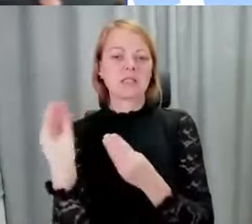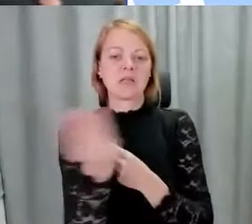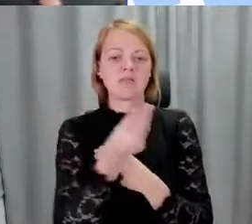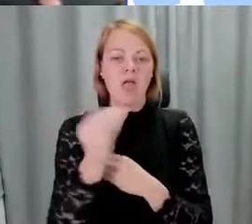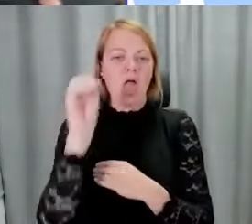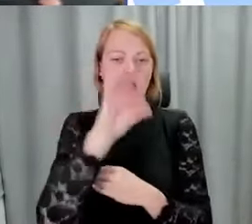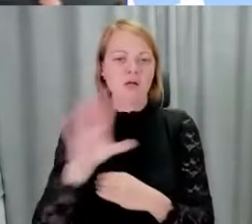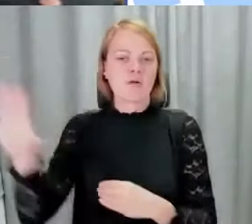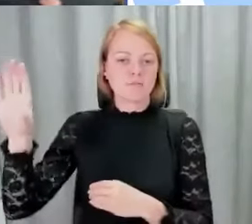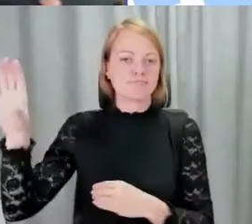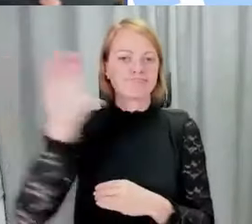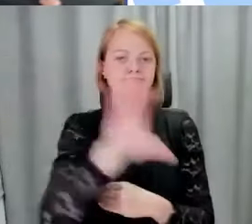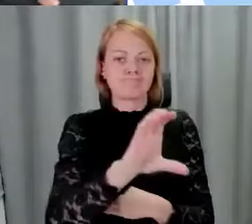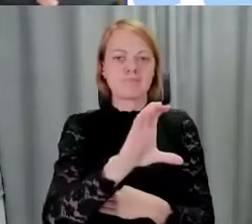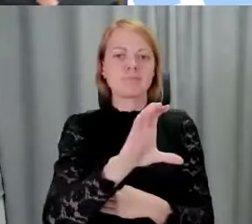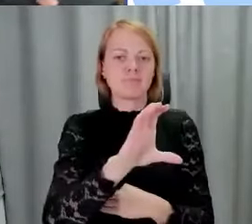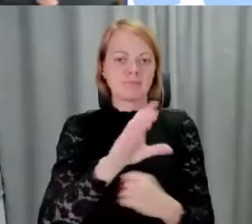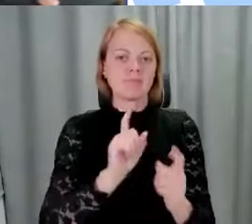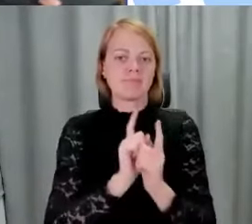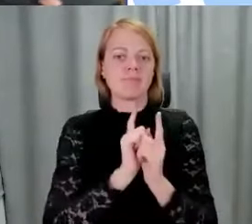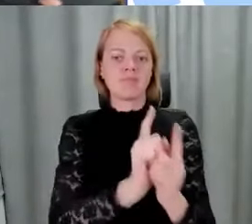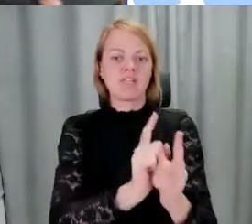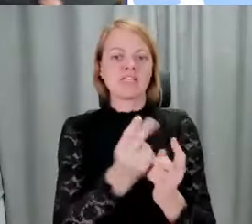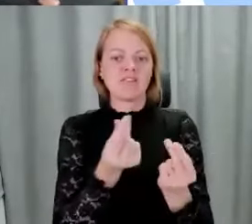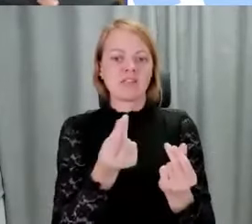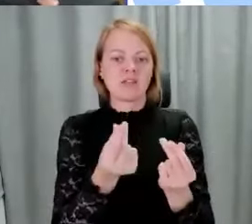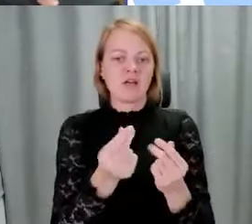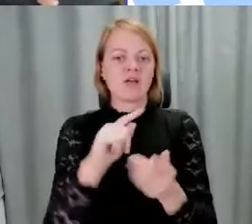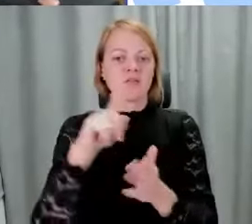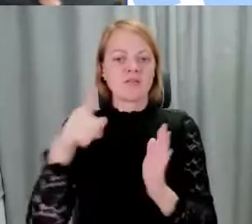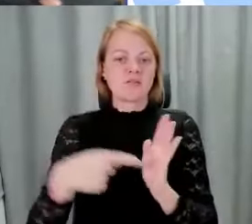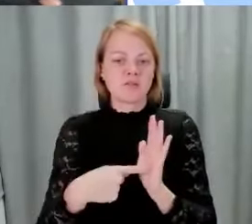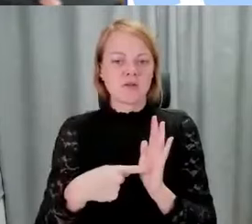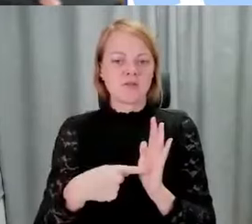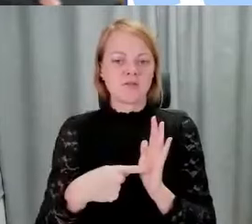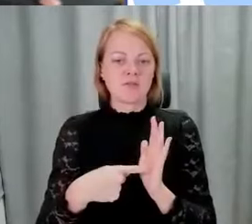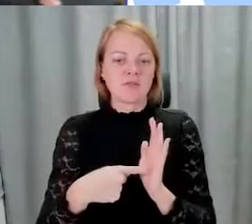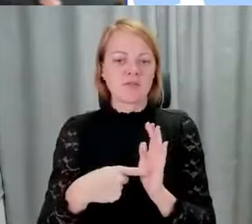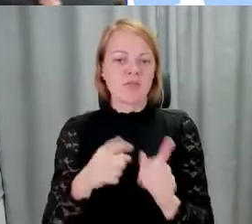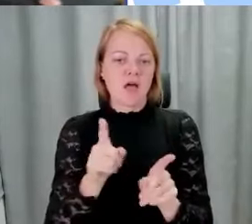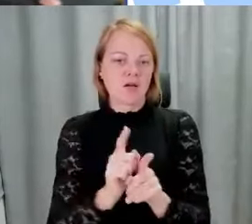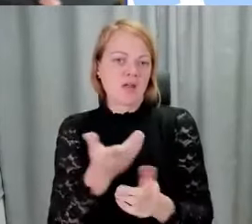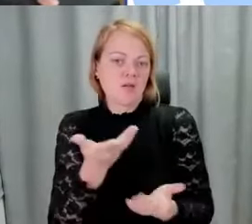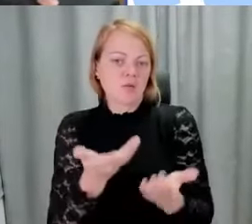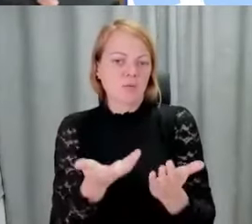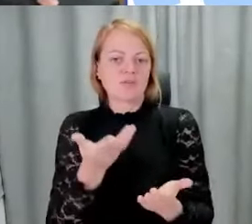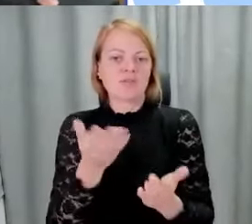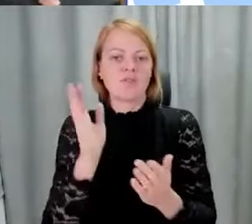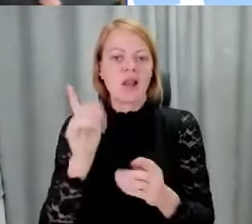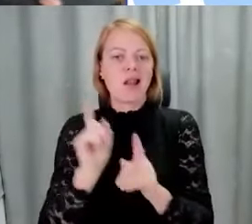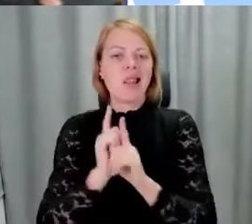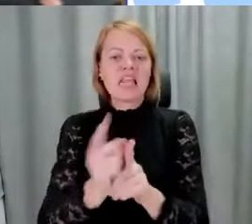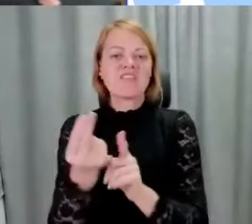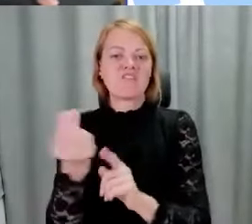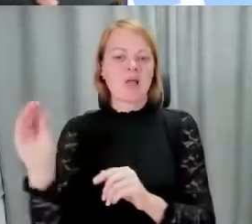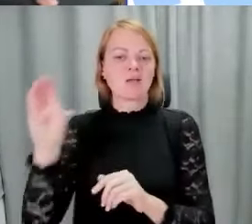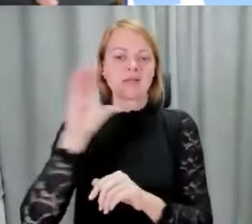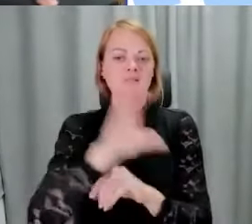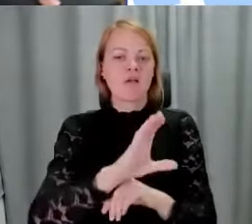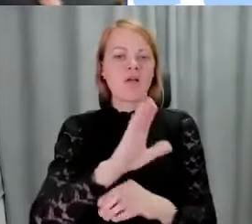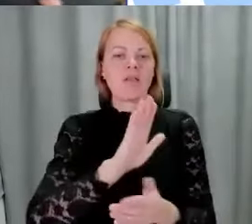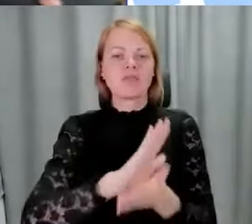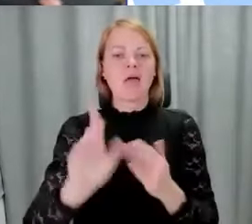Savienības līdzfinansējums. Jautājums vai šis arī ir kaut kas tāds, ko var līdzfinansēt, ne tikai atstāt pašu